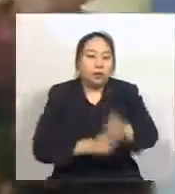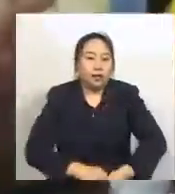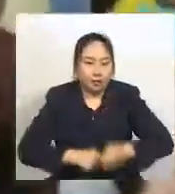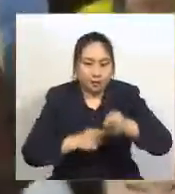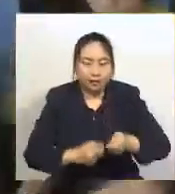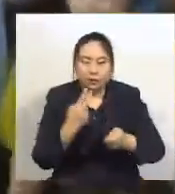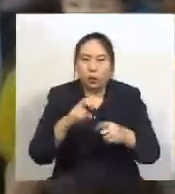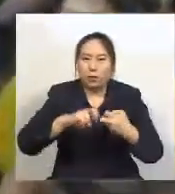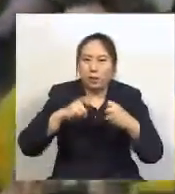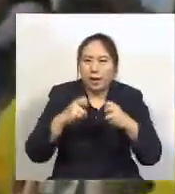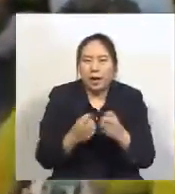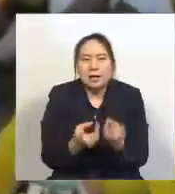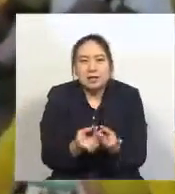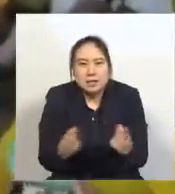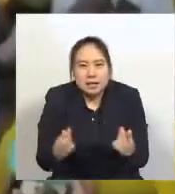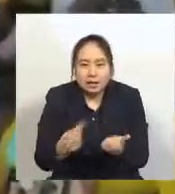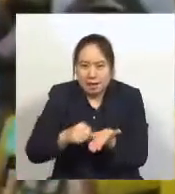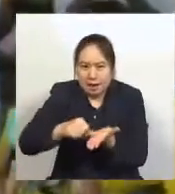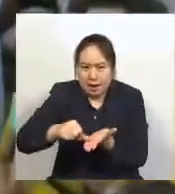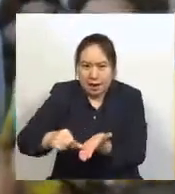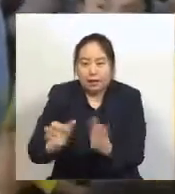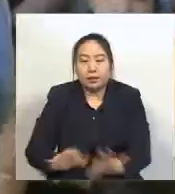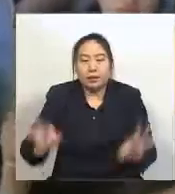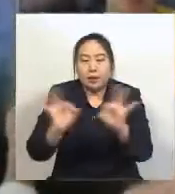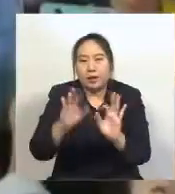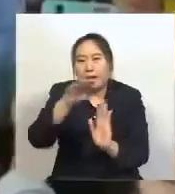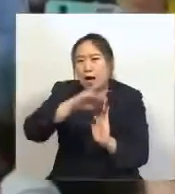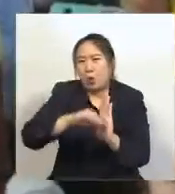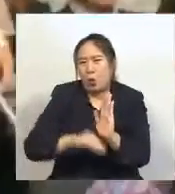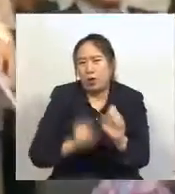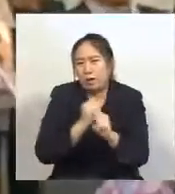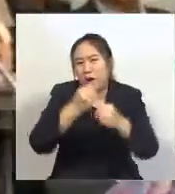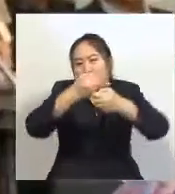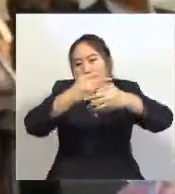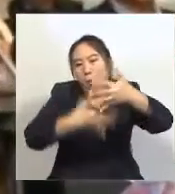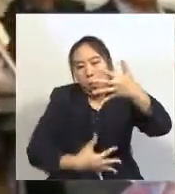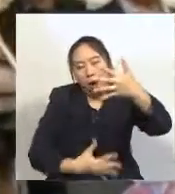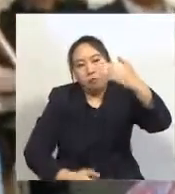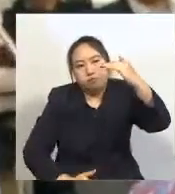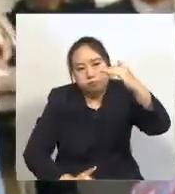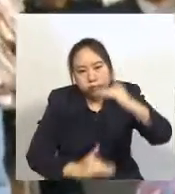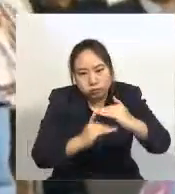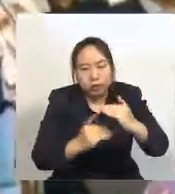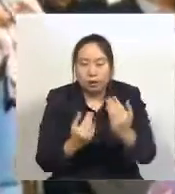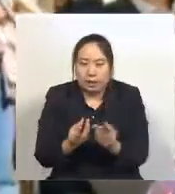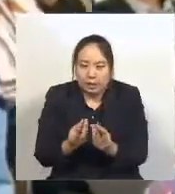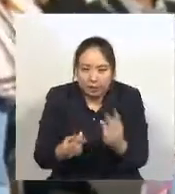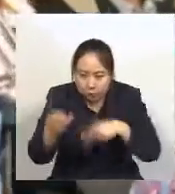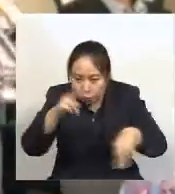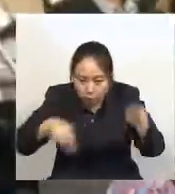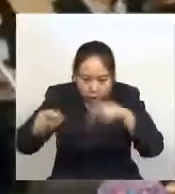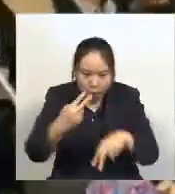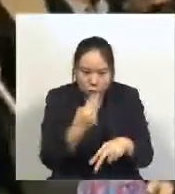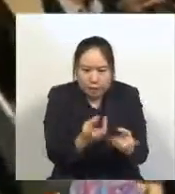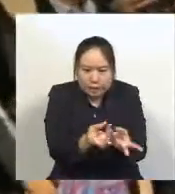ได้เร่งแก้ปัญหาที่ดินทำกินโดยการลดขั้นตอนการดำเนินงานและเร่งรัดมาตรการตรวจสอบที่ดิน